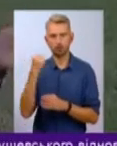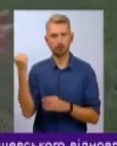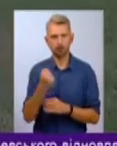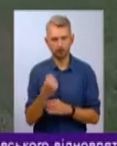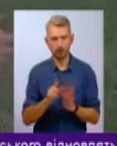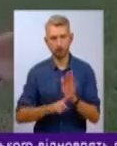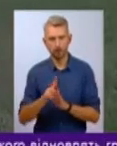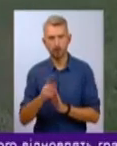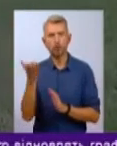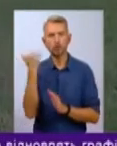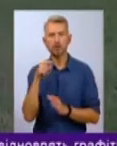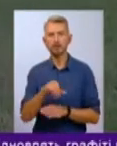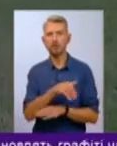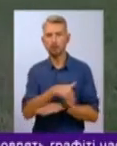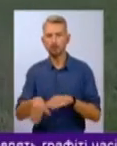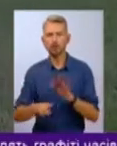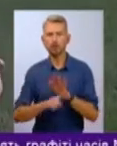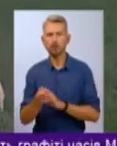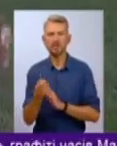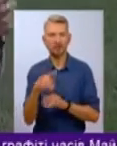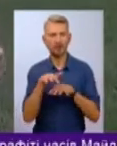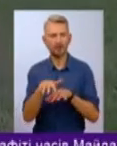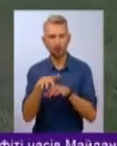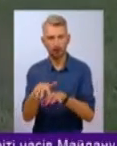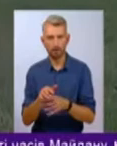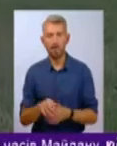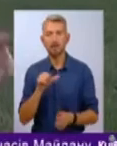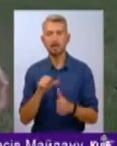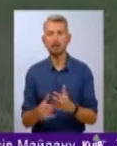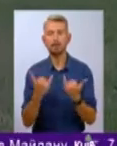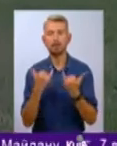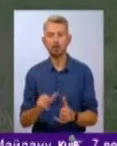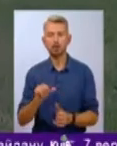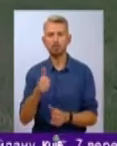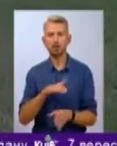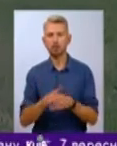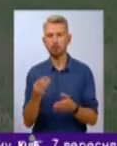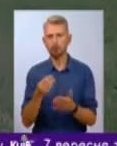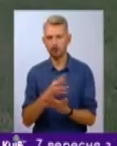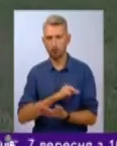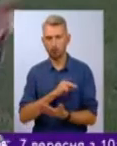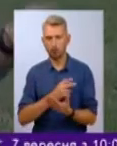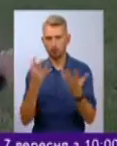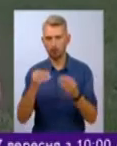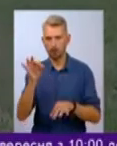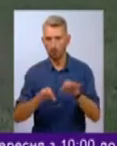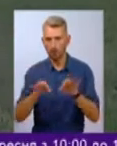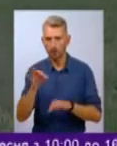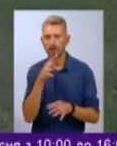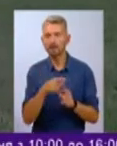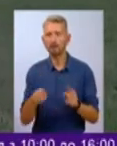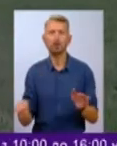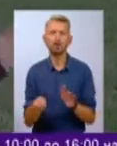і саме тоді на цій вулиці почали з'являтися затори. А саме сьогодні перший повноцінний робочий день осені, сезон відпусток